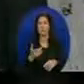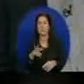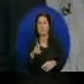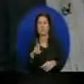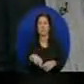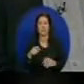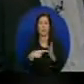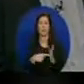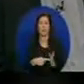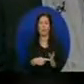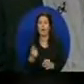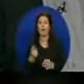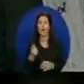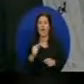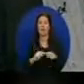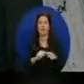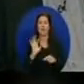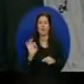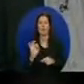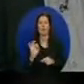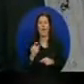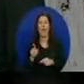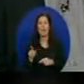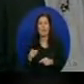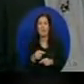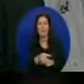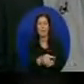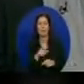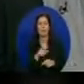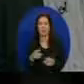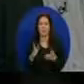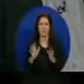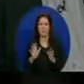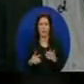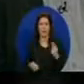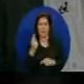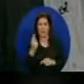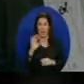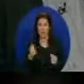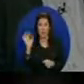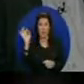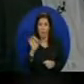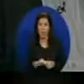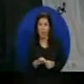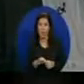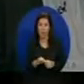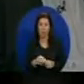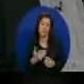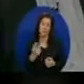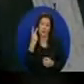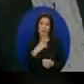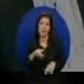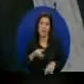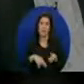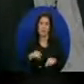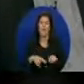שימונית טימנה, מין של סממית מאוד נדירה, אז כשזה פוגע בהם באופן ישיר, כמובן בעלי החיים ימותו,